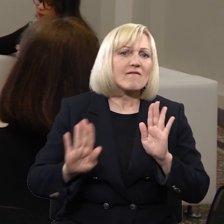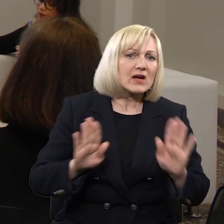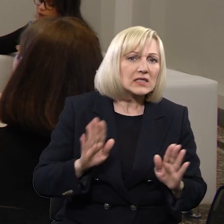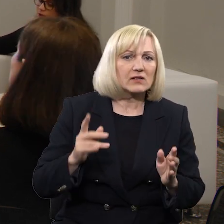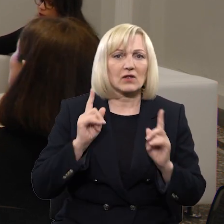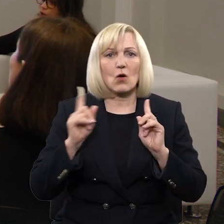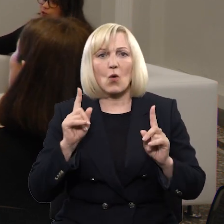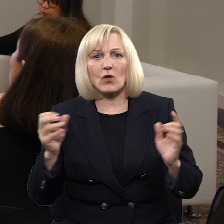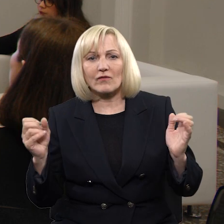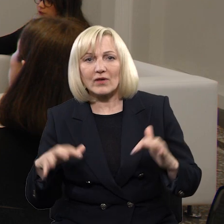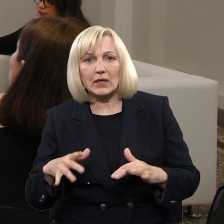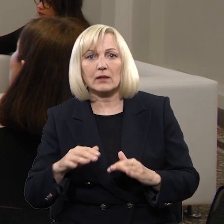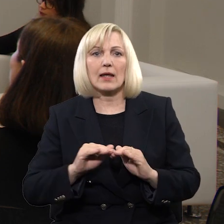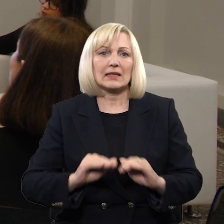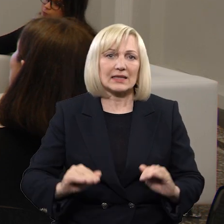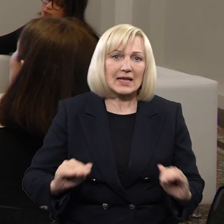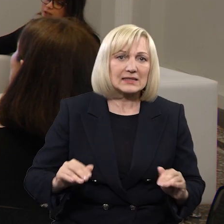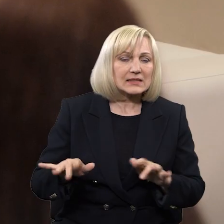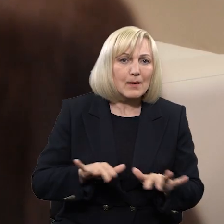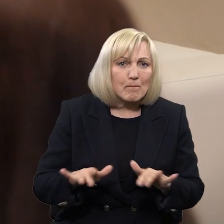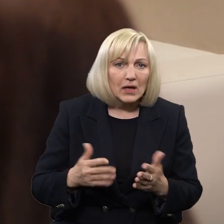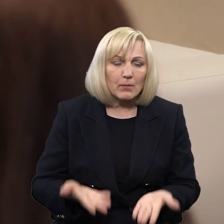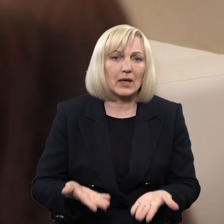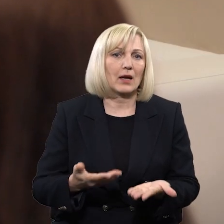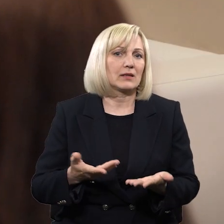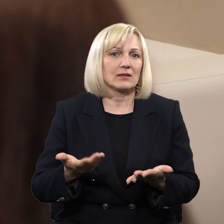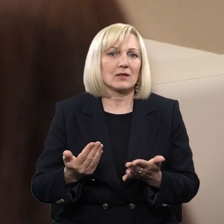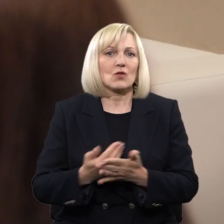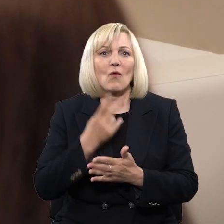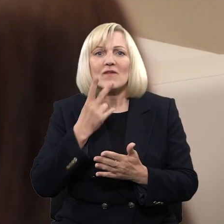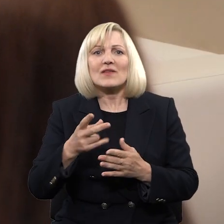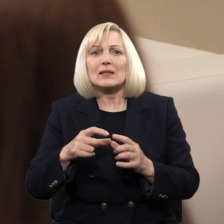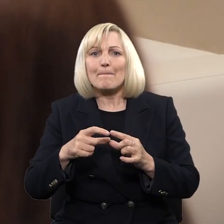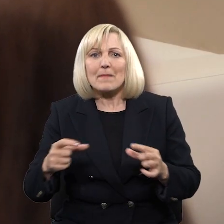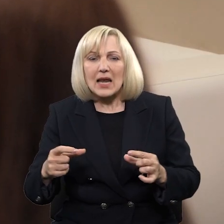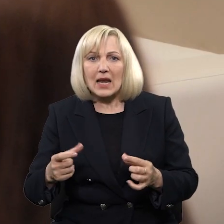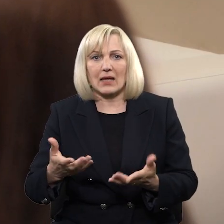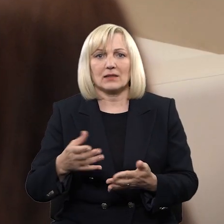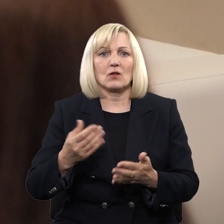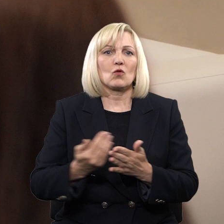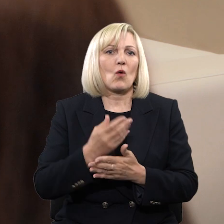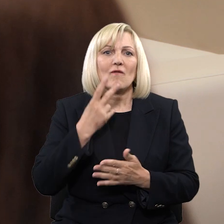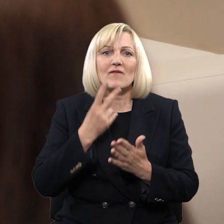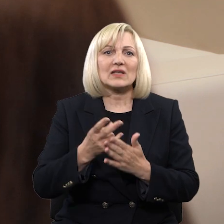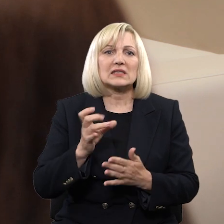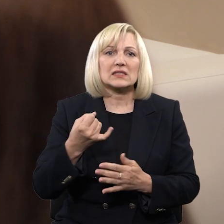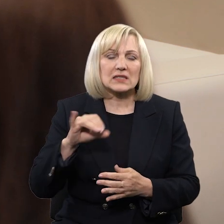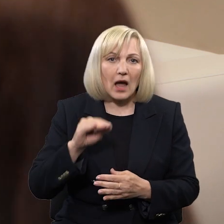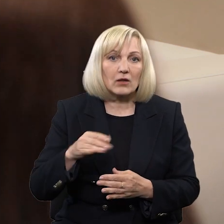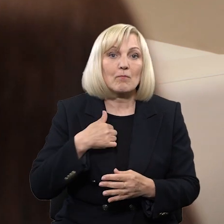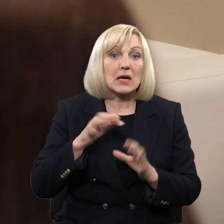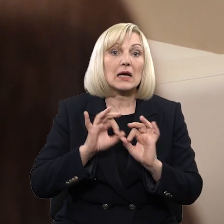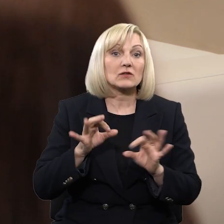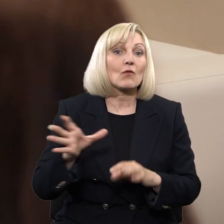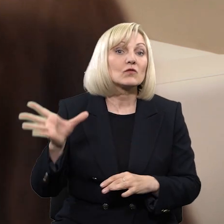там конференции на этом какие-то детские мероприятия там не знаю новые виды билетов там новые виды сайтов мы